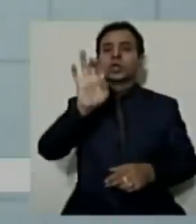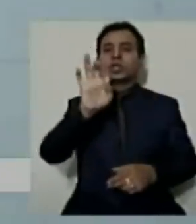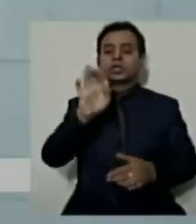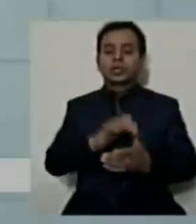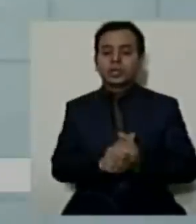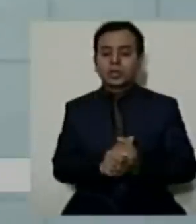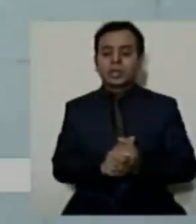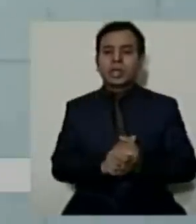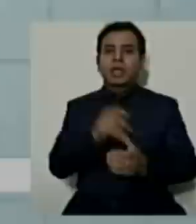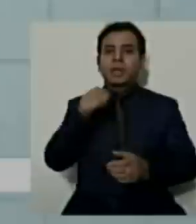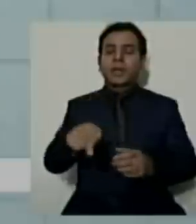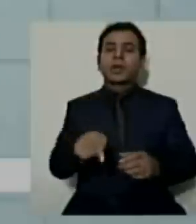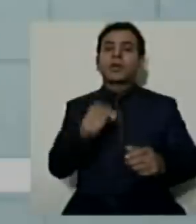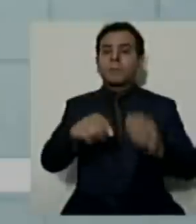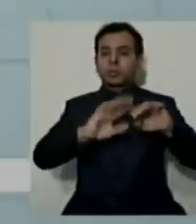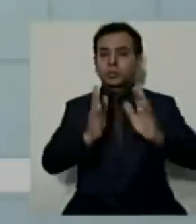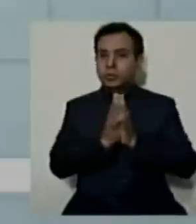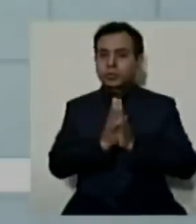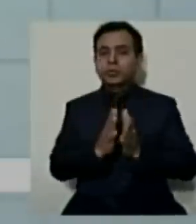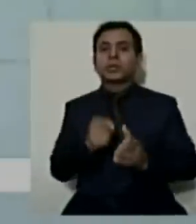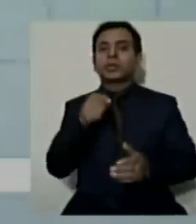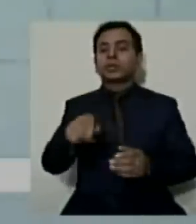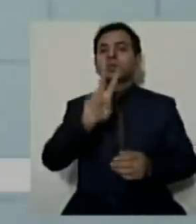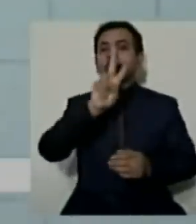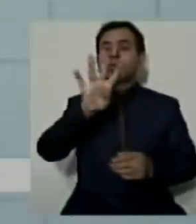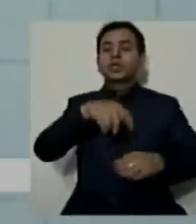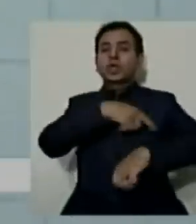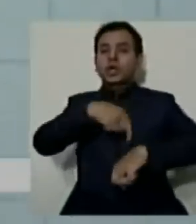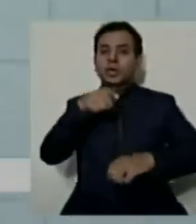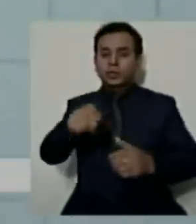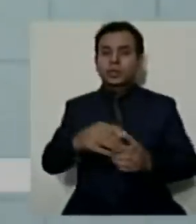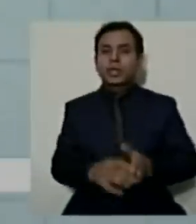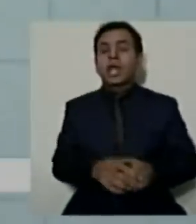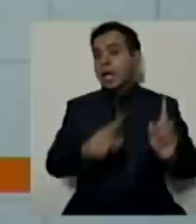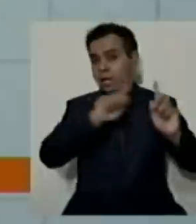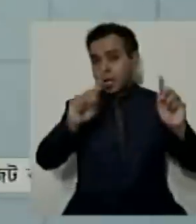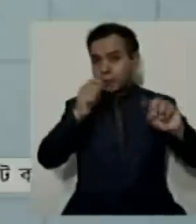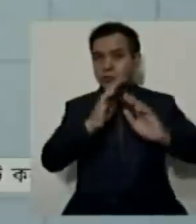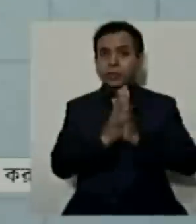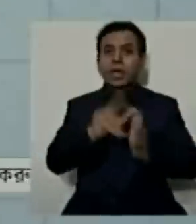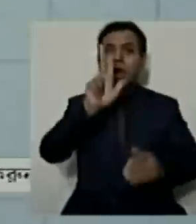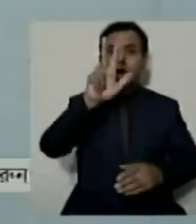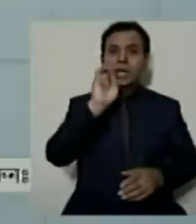24 ঘন্টায় এবং এ পর্যন্ত 8,395 জন কোয়ারেন্টাইনে